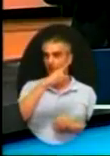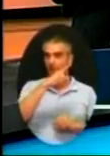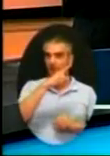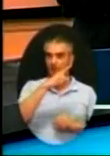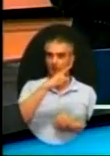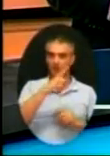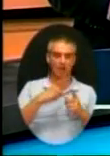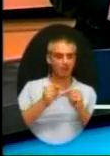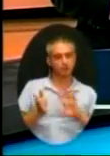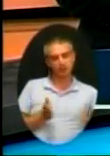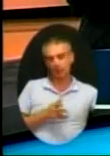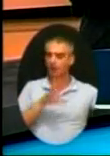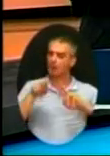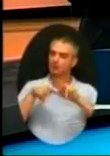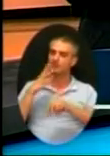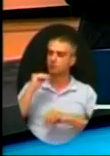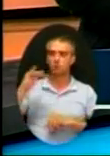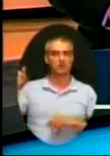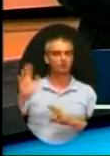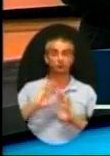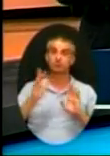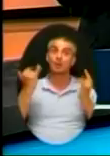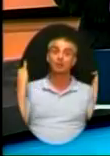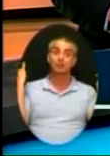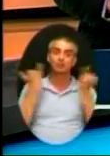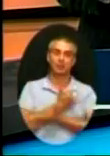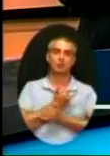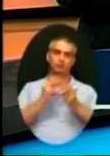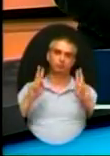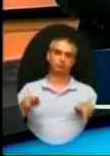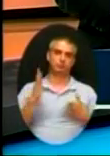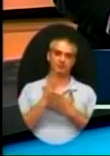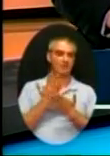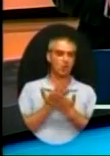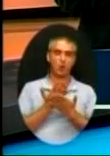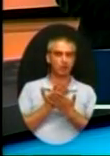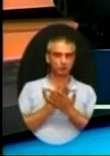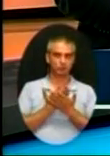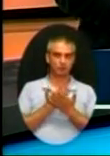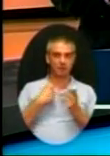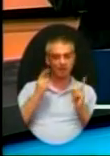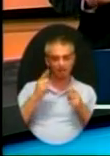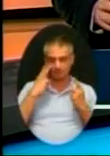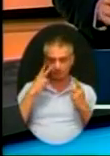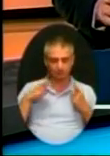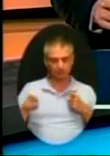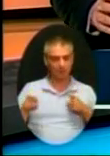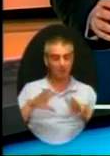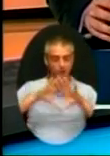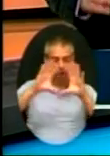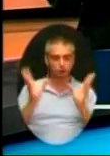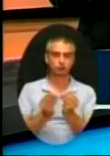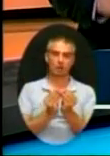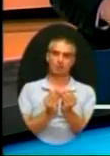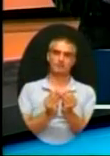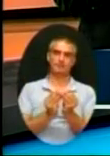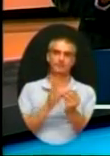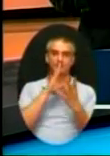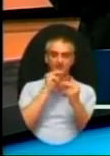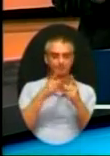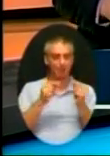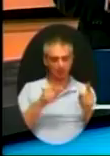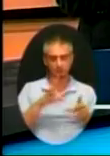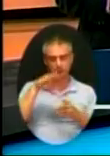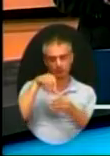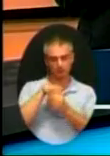שעזה בצד, בוא נטפל ביהודה ושומרון. זה טעות קולוסלית שהוכחה גם. אנחנו כן. חייבים להסתכל על מתווה שלם בעניין הזה, ולדבר על